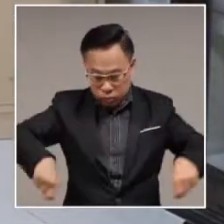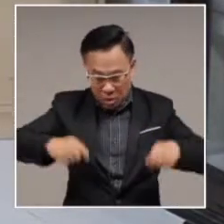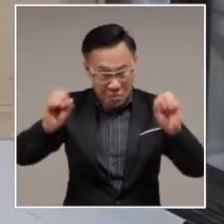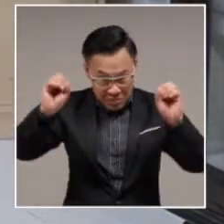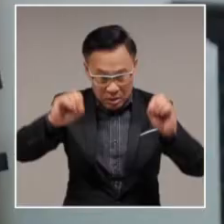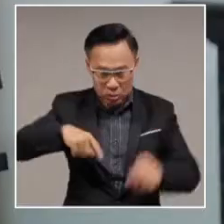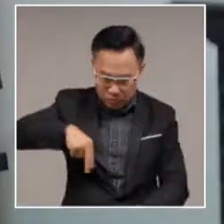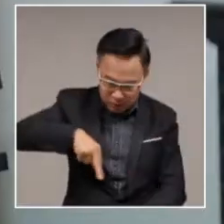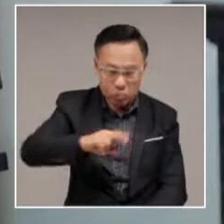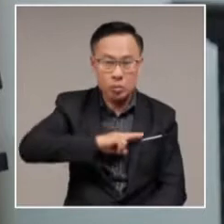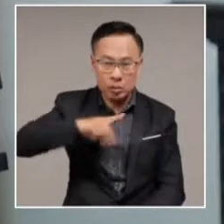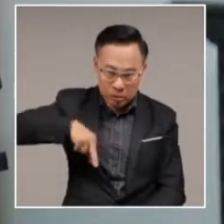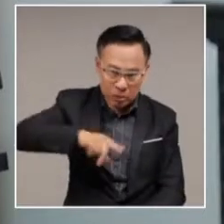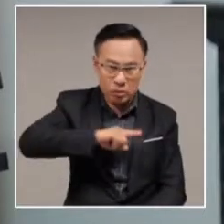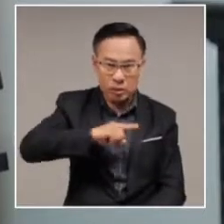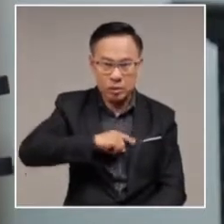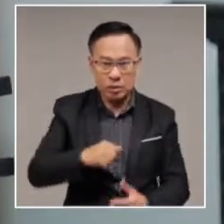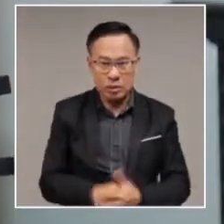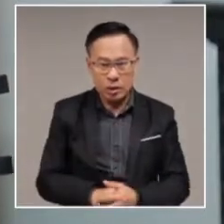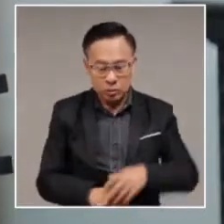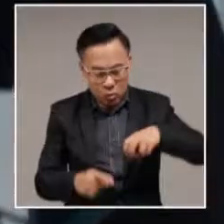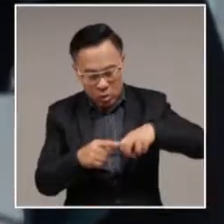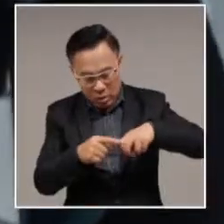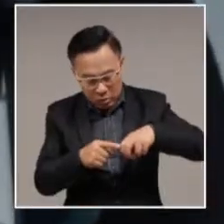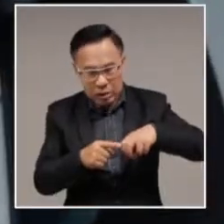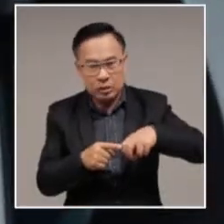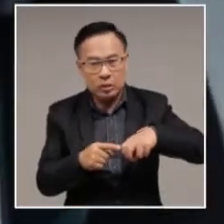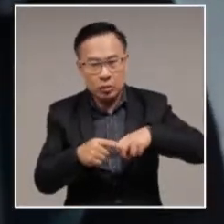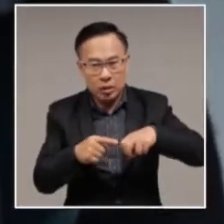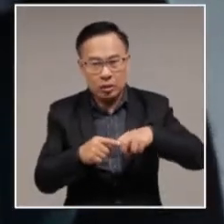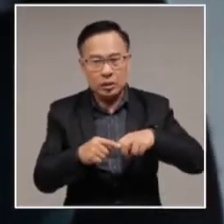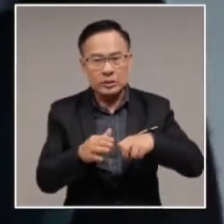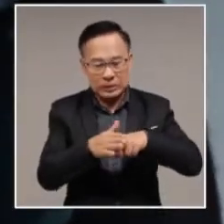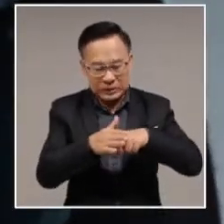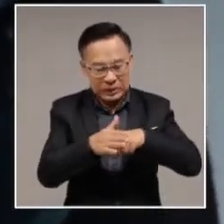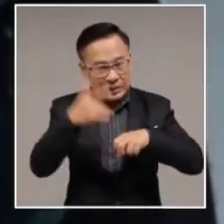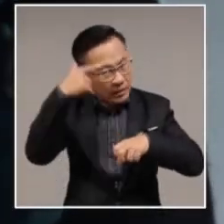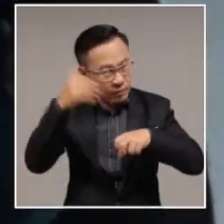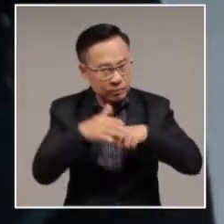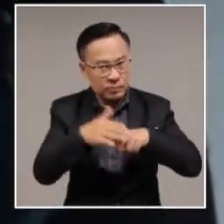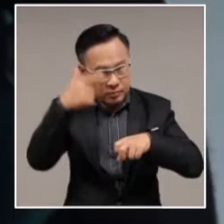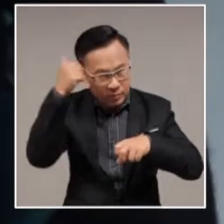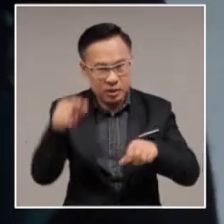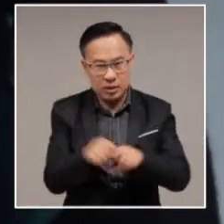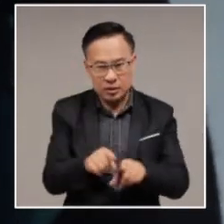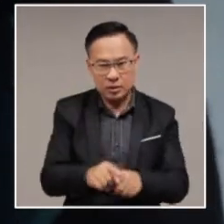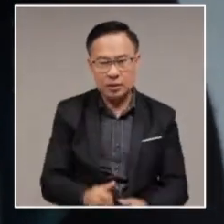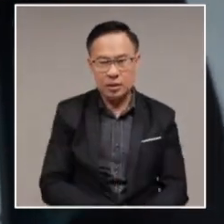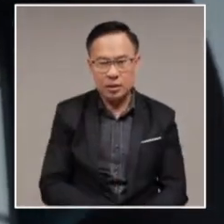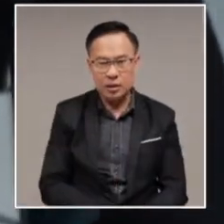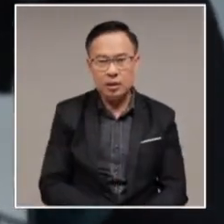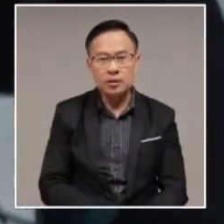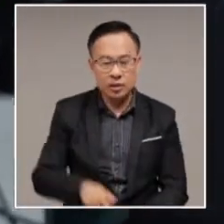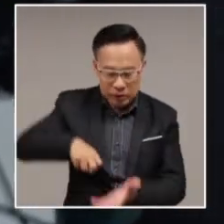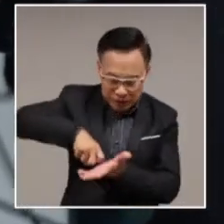นะคะต้องเดินค่ะโทษนะคะเดินจนหัวเข่าด้านนี่นะคะมันจะด้านแต่ด้านทั้งสองข้างนี่เป็นผล